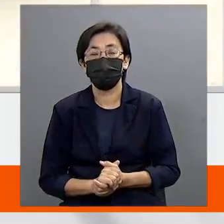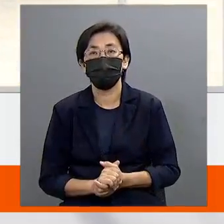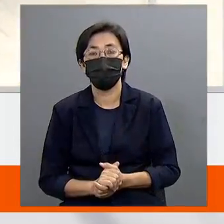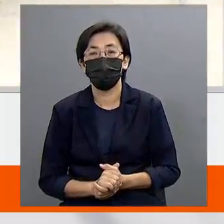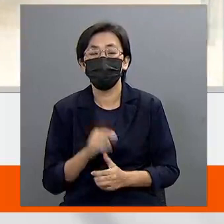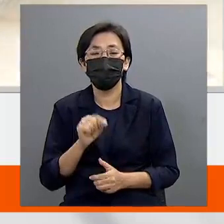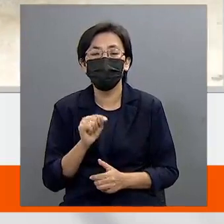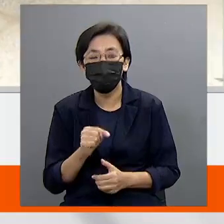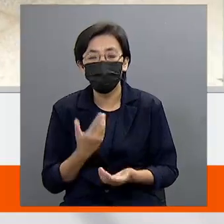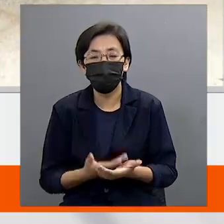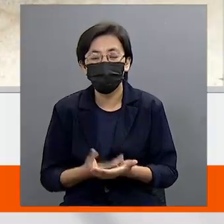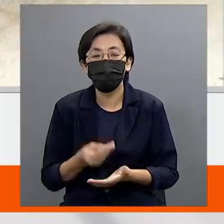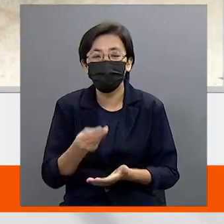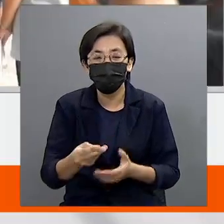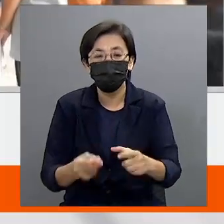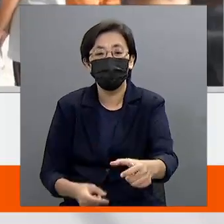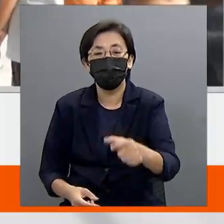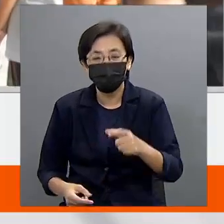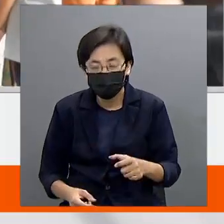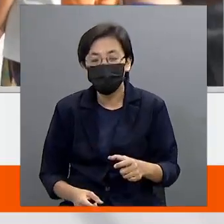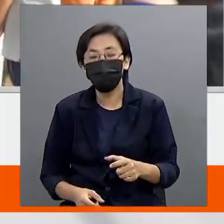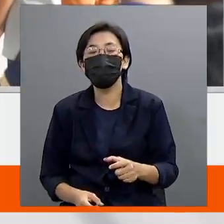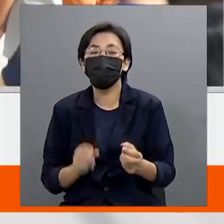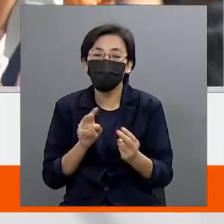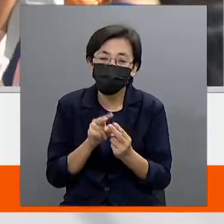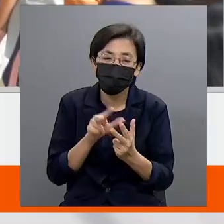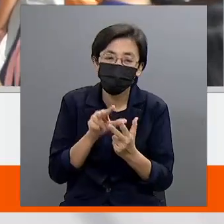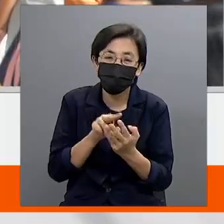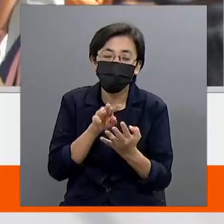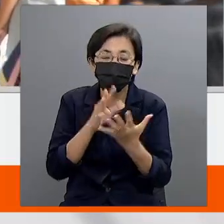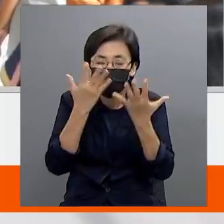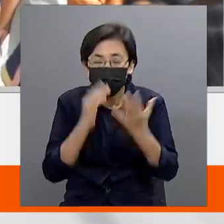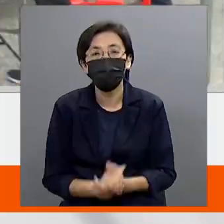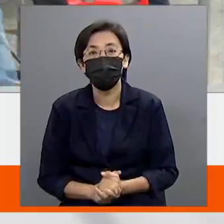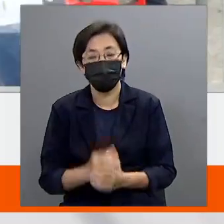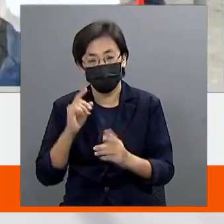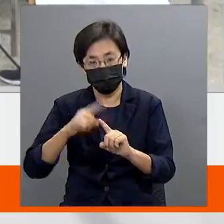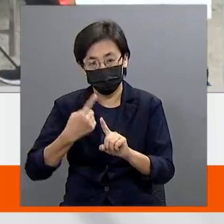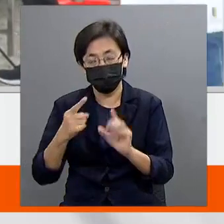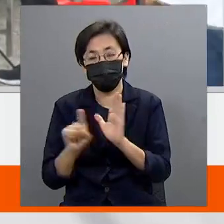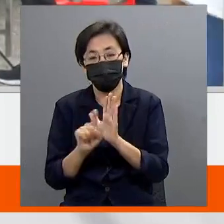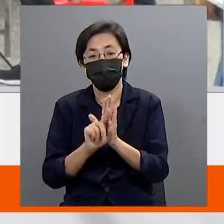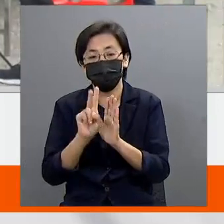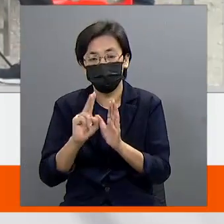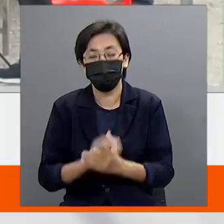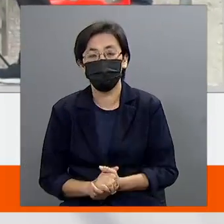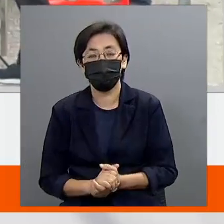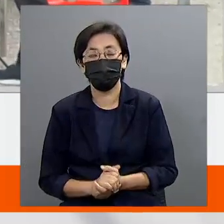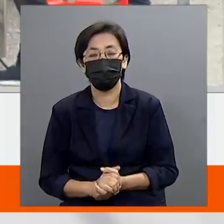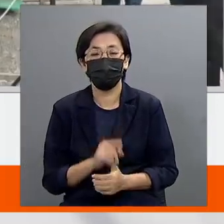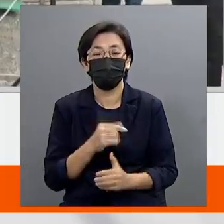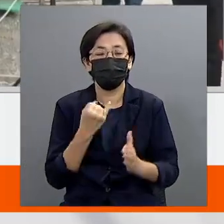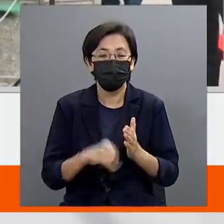พราะด้วยความถี่ที่ไม่เยอะสองเดือนหนึ่งเล่นได้แค่2ครั้งเนี่ยนะครับเสียงวดนี้ถ้าอยากจะแก้มือ